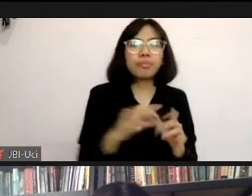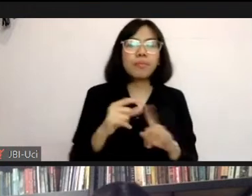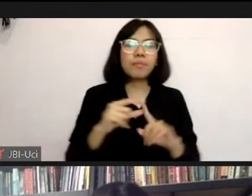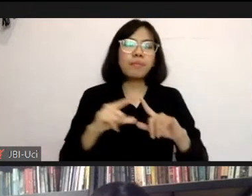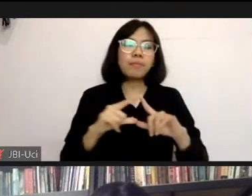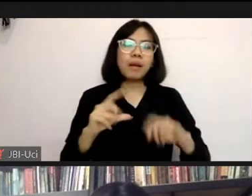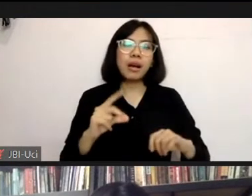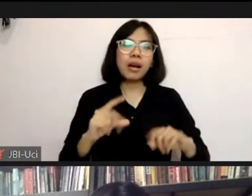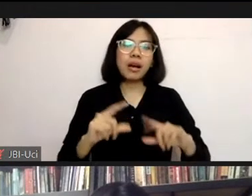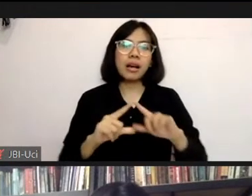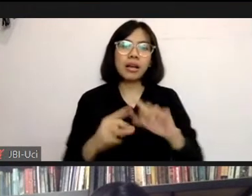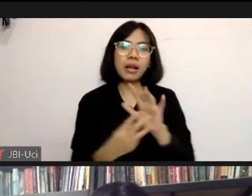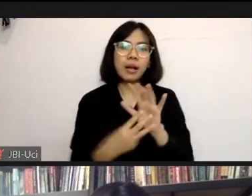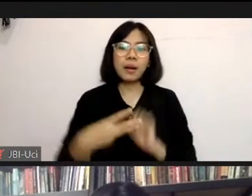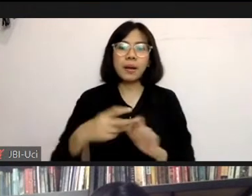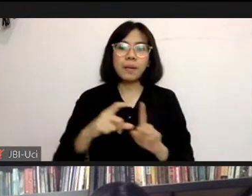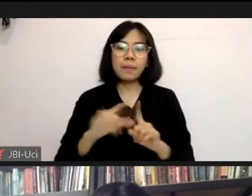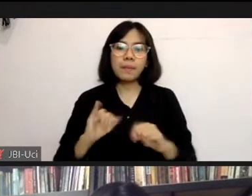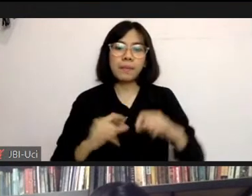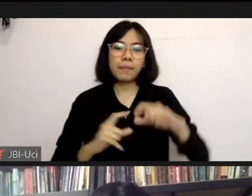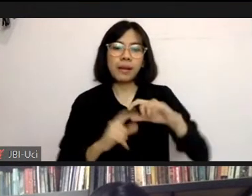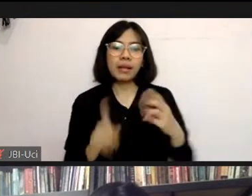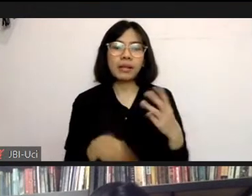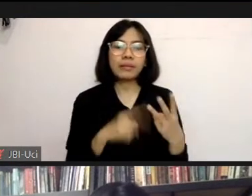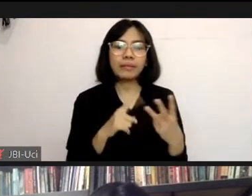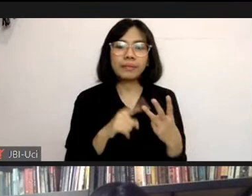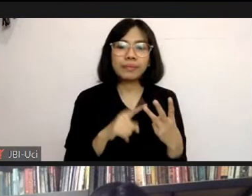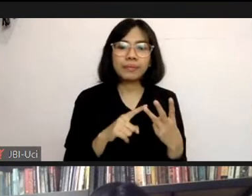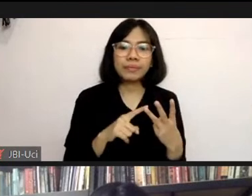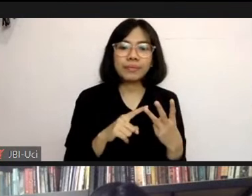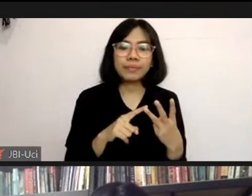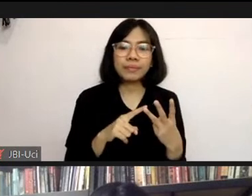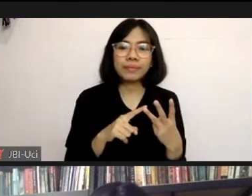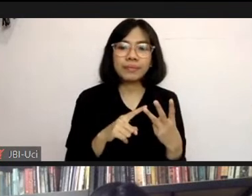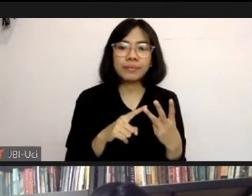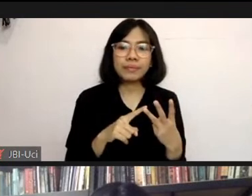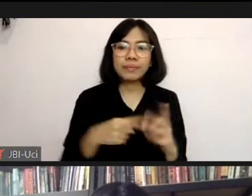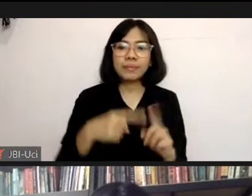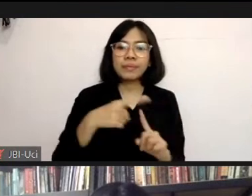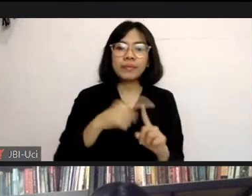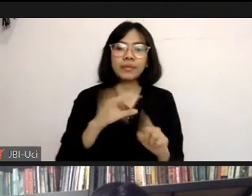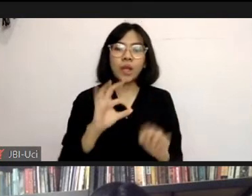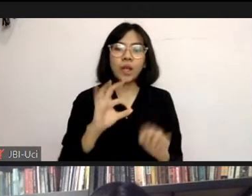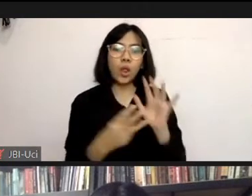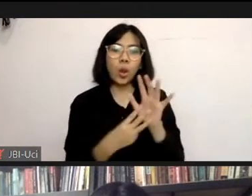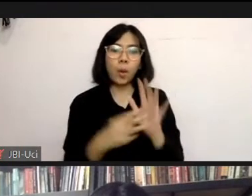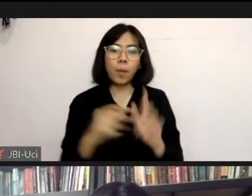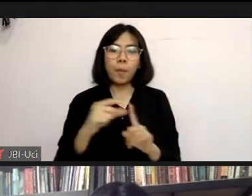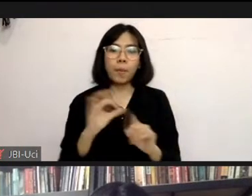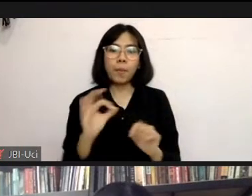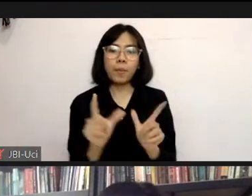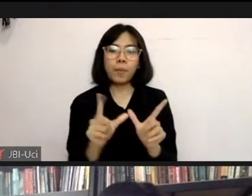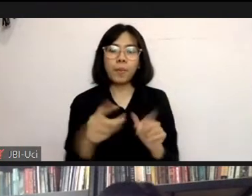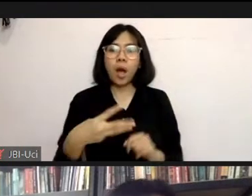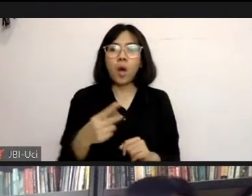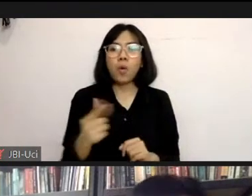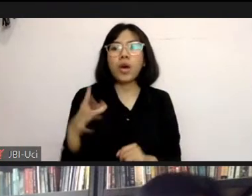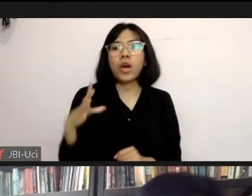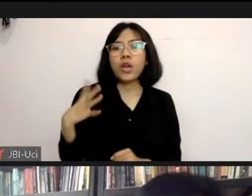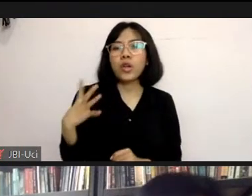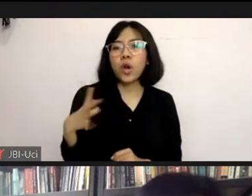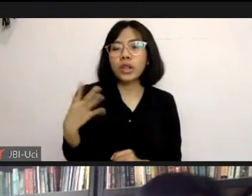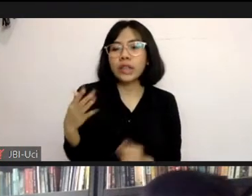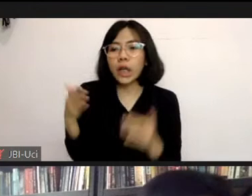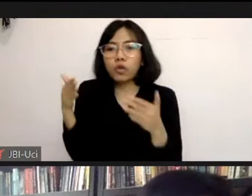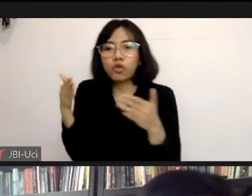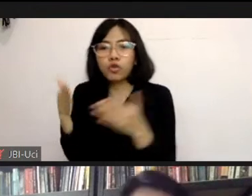ada Tom Power, Mas Tom. Mas Tom adalah seorang akademisi, pengajar di Departemen Kajian Indonesia